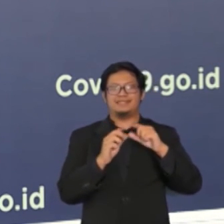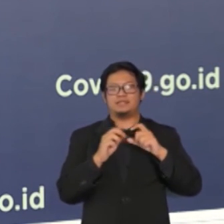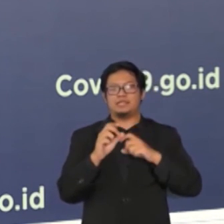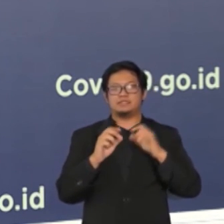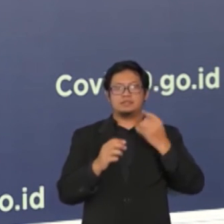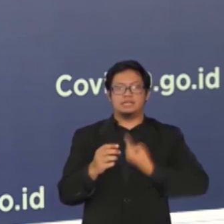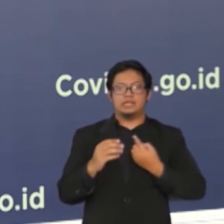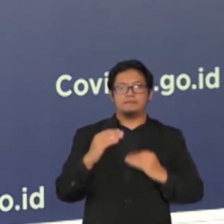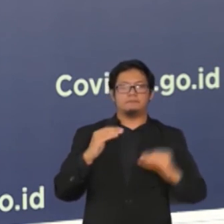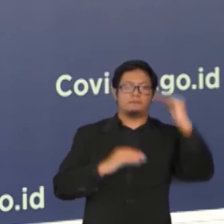istirahat cukup dan teratur